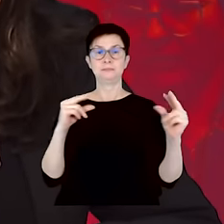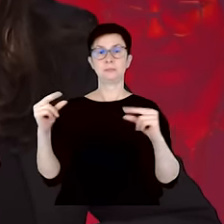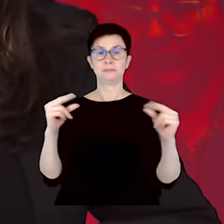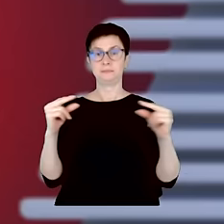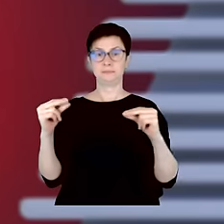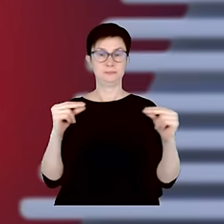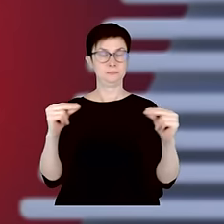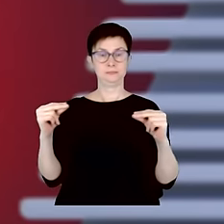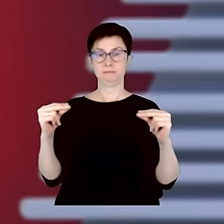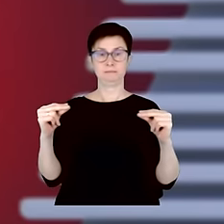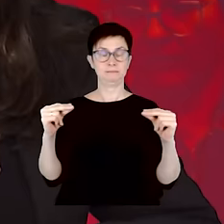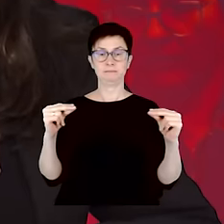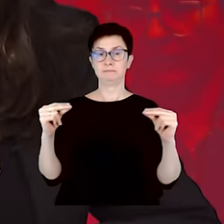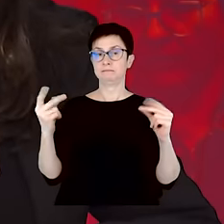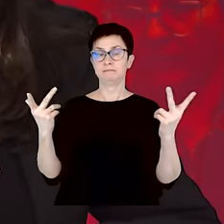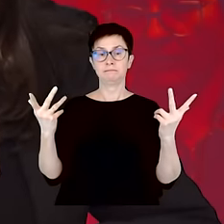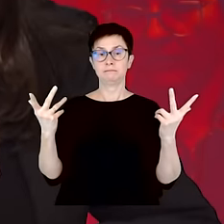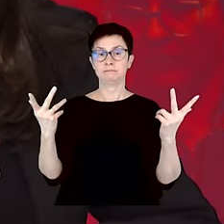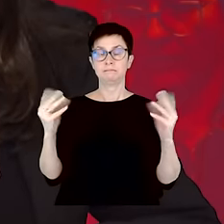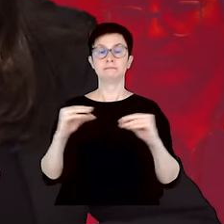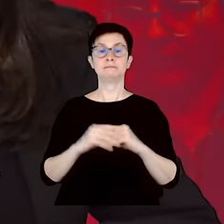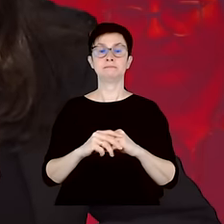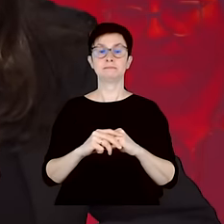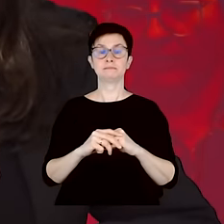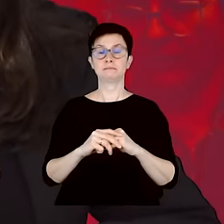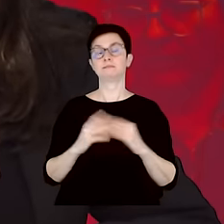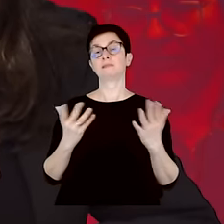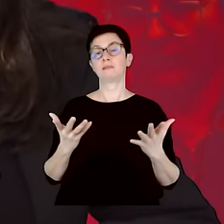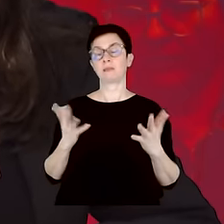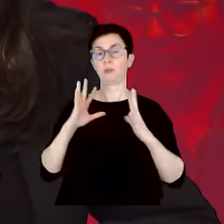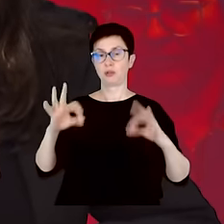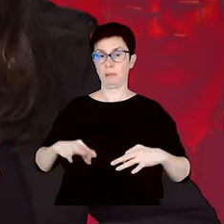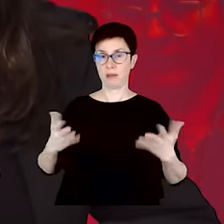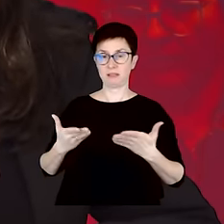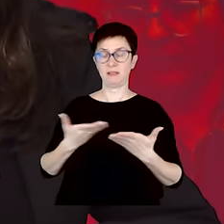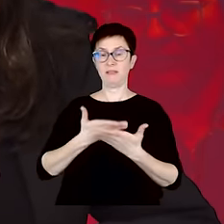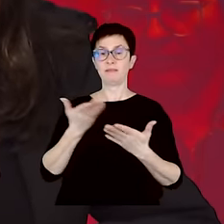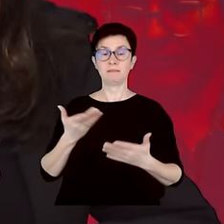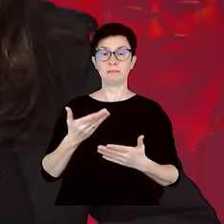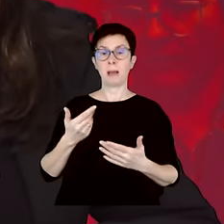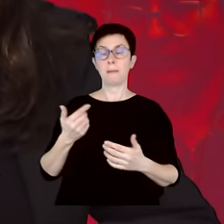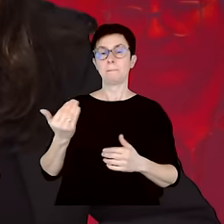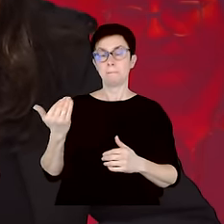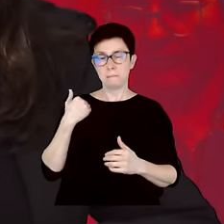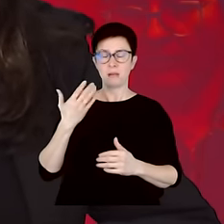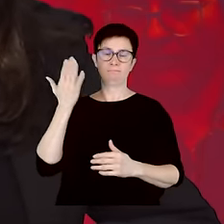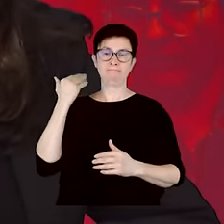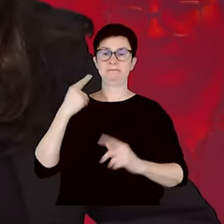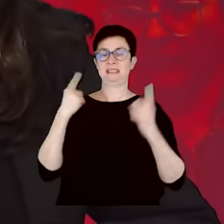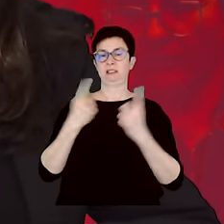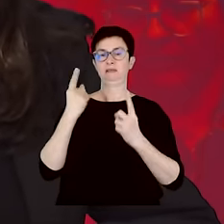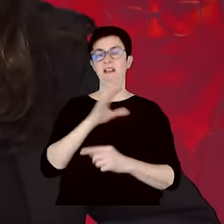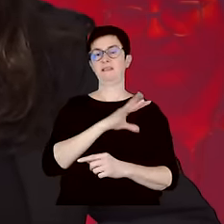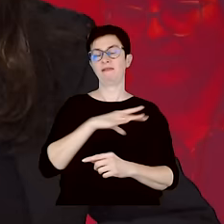nie nadzorował. I proszę Państwa, no umówmy się, przecież mieliśmy do czynienia z sytuacjami, w których wiele śledztw nie